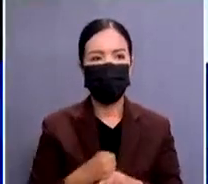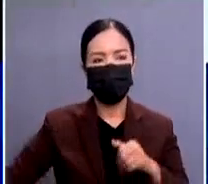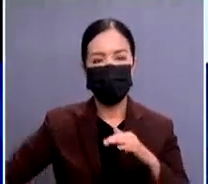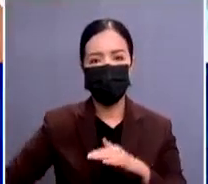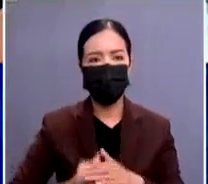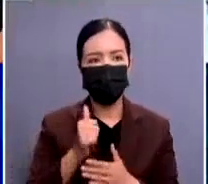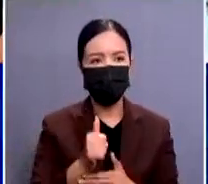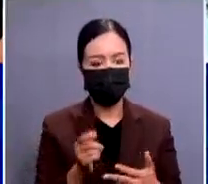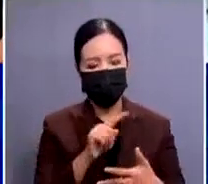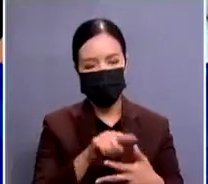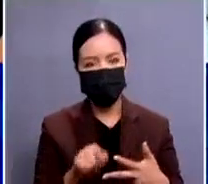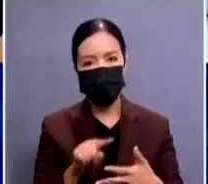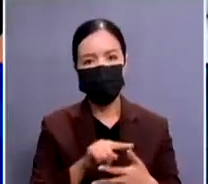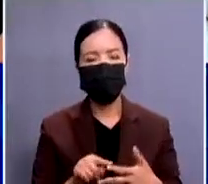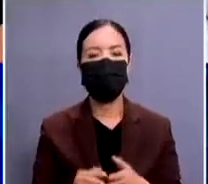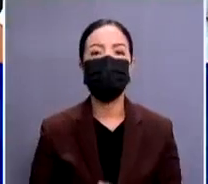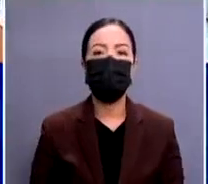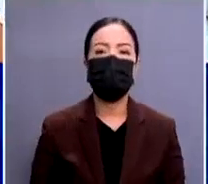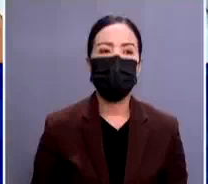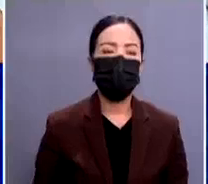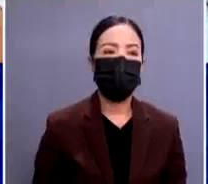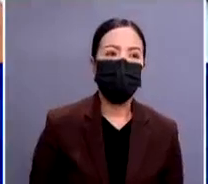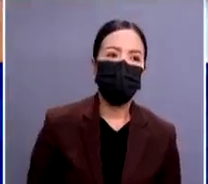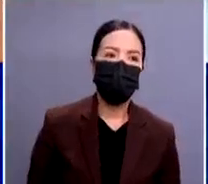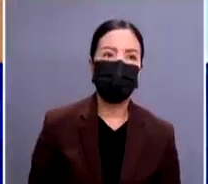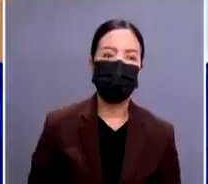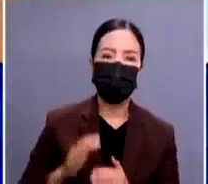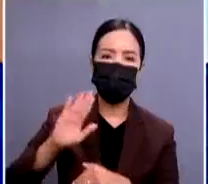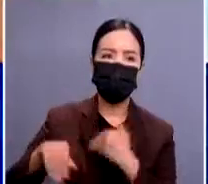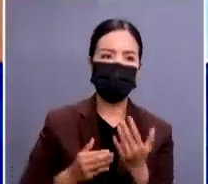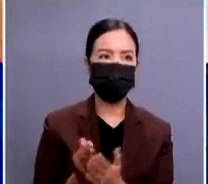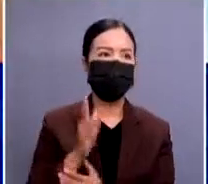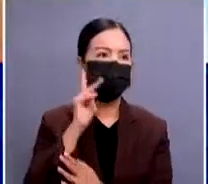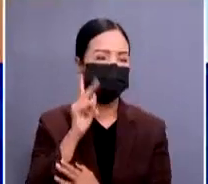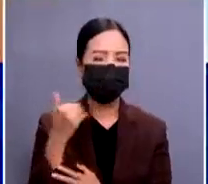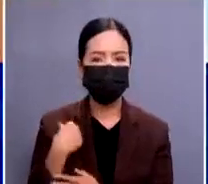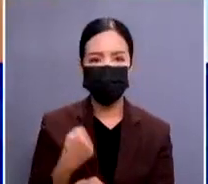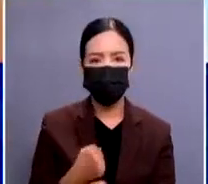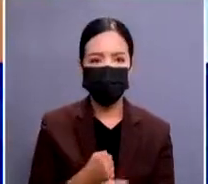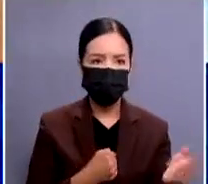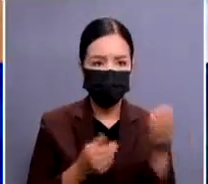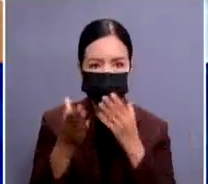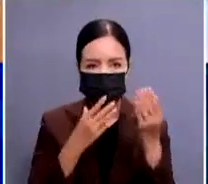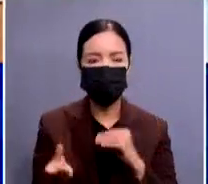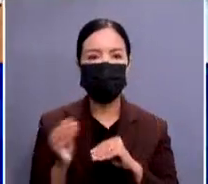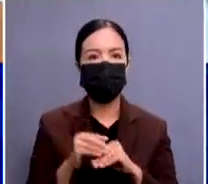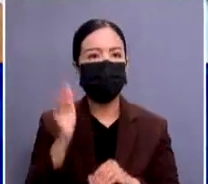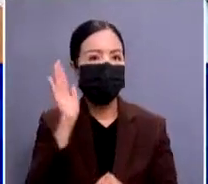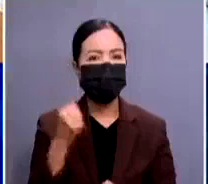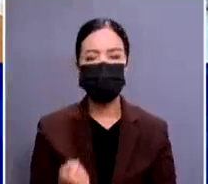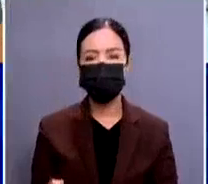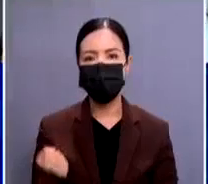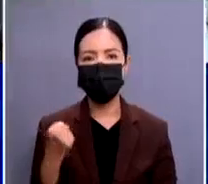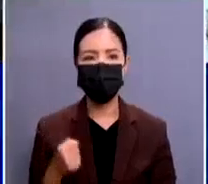ทั้งธุรกิจเดิมและก็ธุรกิจใหม่ฮะส่วนการพัฒนางานข่าวจะเน้นการสร้างการรับรู้มากขึ้นนะครับซึ่งเชื่อมั่นว่